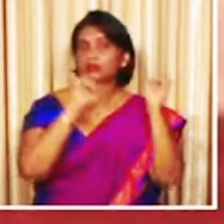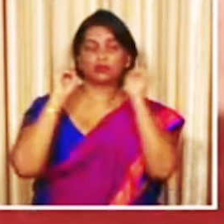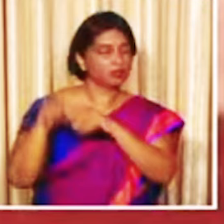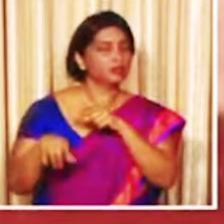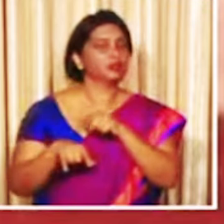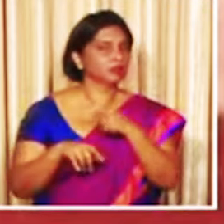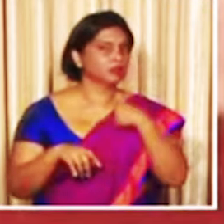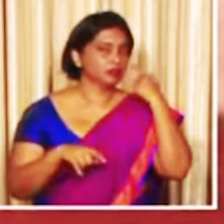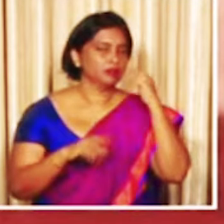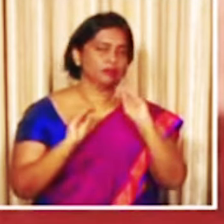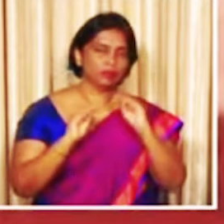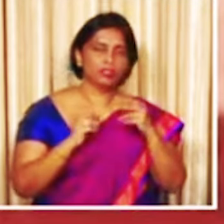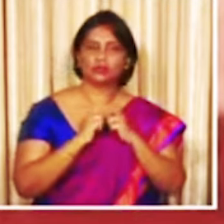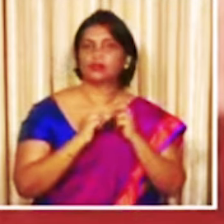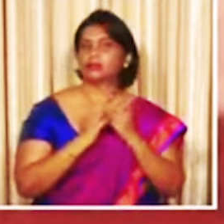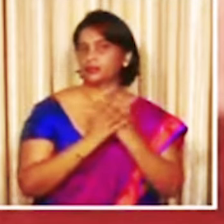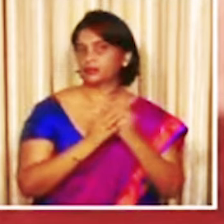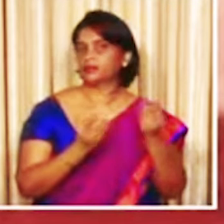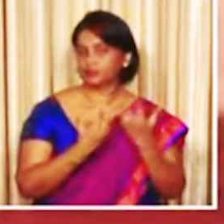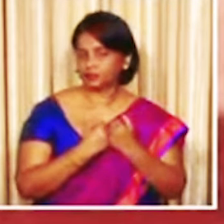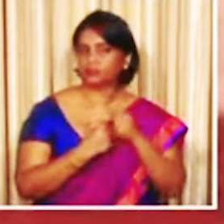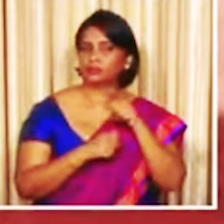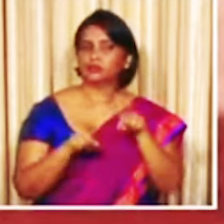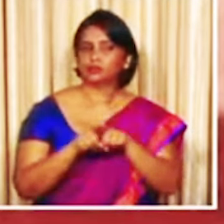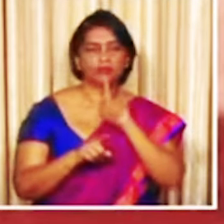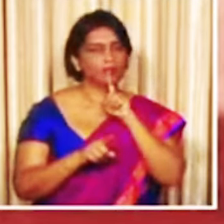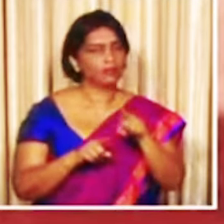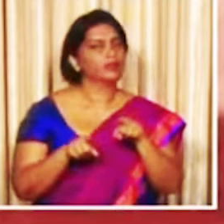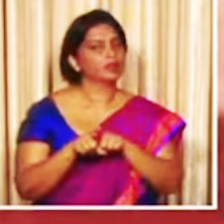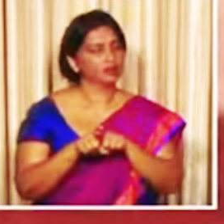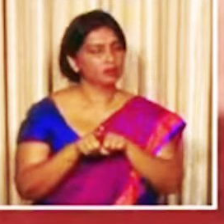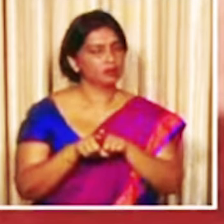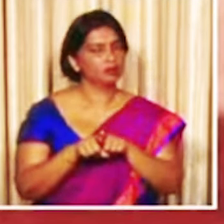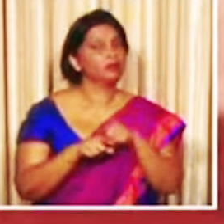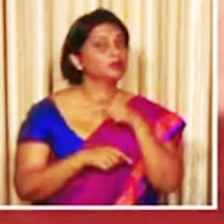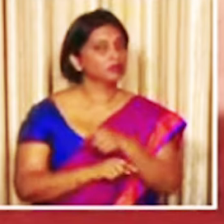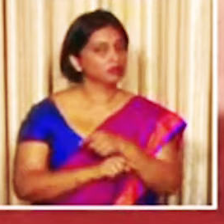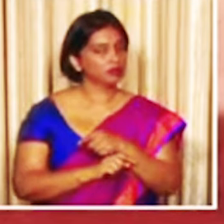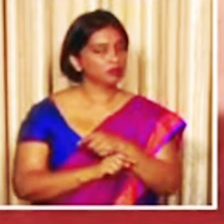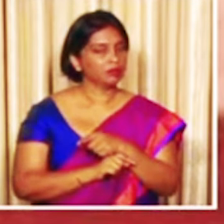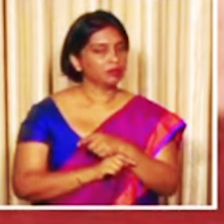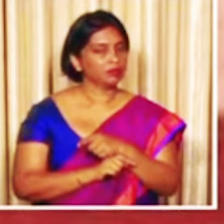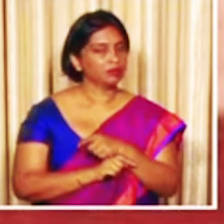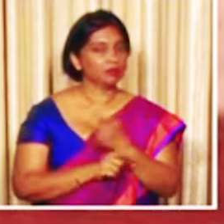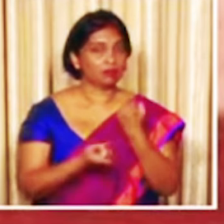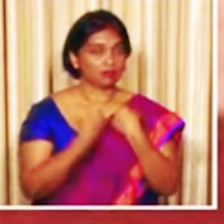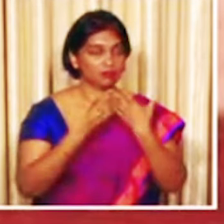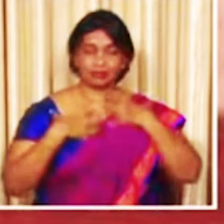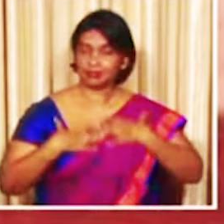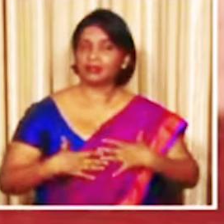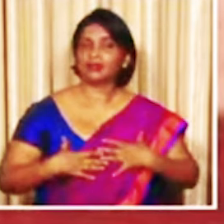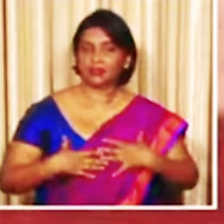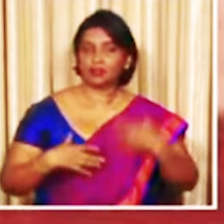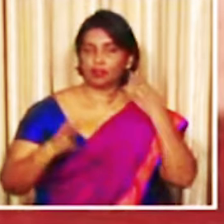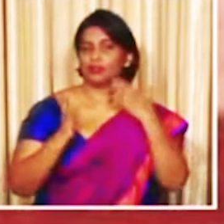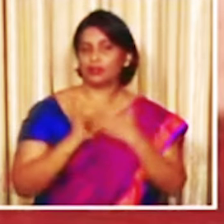මම හිතනවා එක්තරා විදියක විසඳුමක් මේකට ලැබෙනවා. ඒ වගේම තමයි ඔබතුමී කියපු කාරණාව අර චෙක් කරනකොට ඇතිවන තත්ත්වය